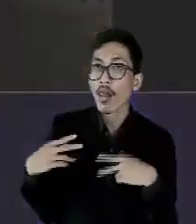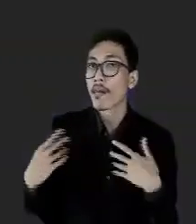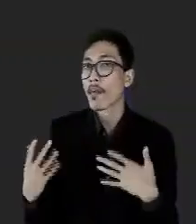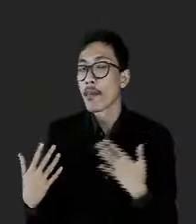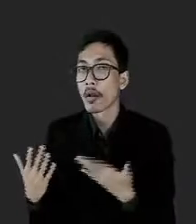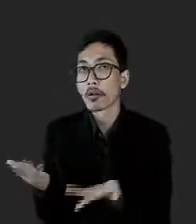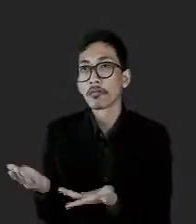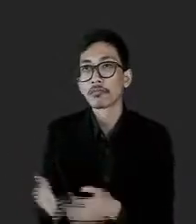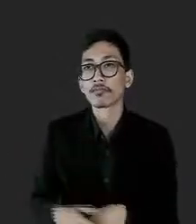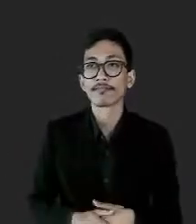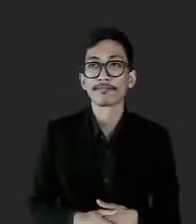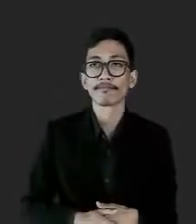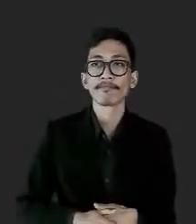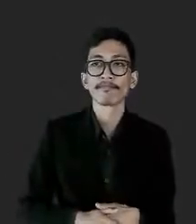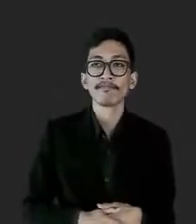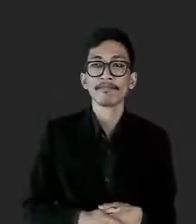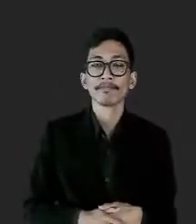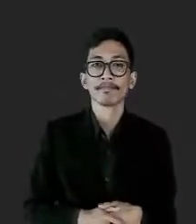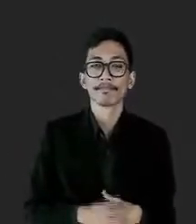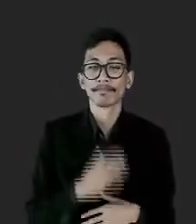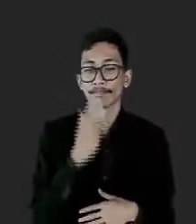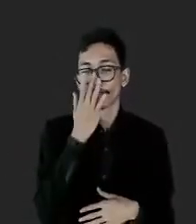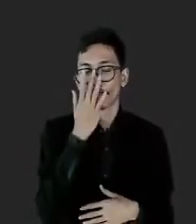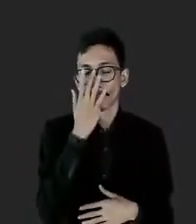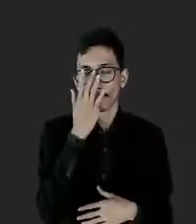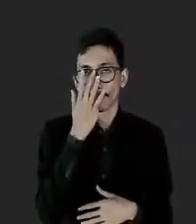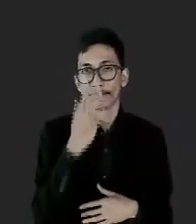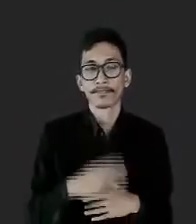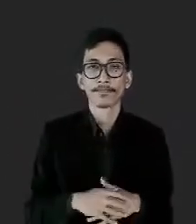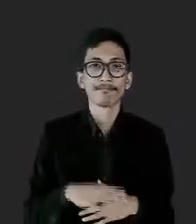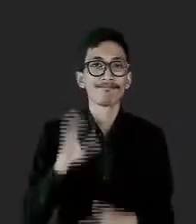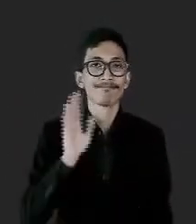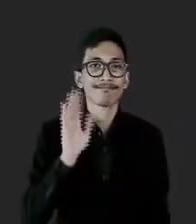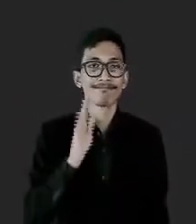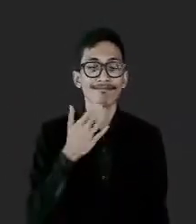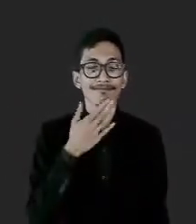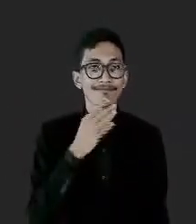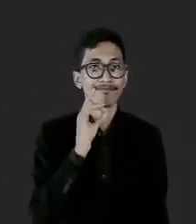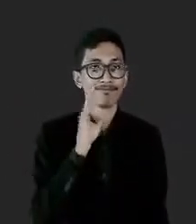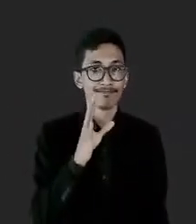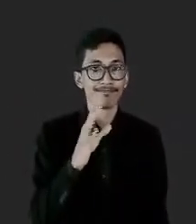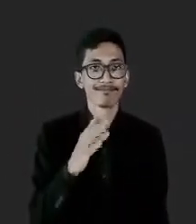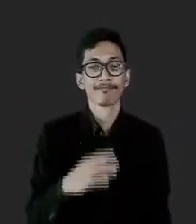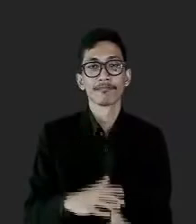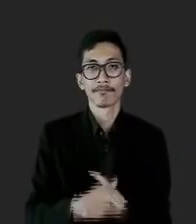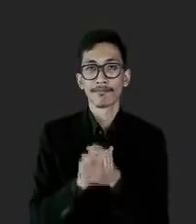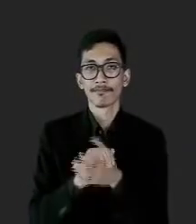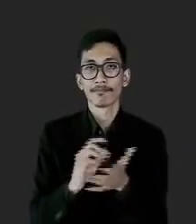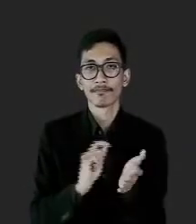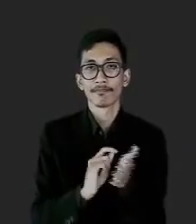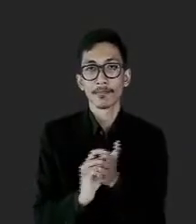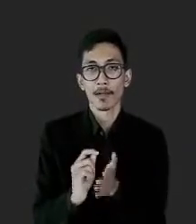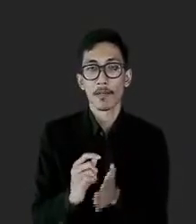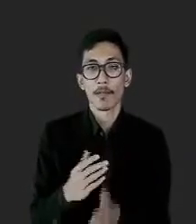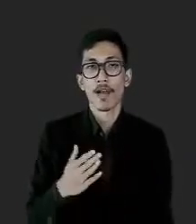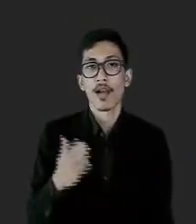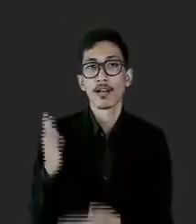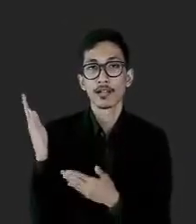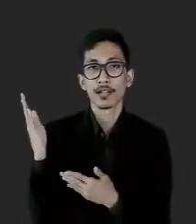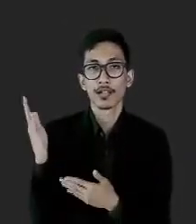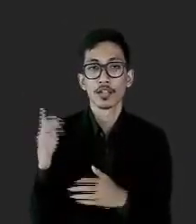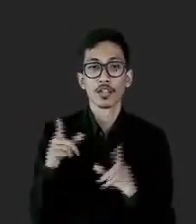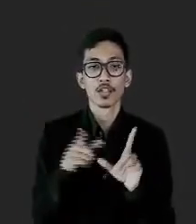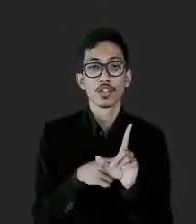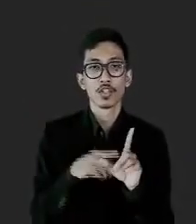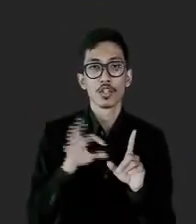diperlihatkan. Baik, selamat siang Pak Troy, Ibu Bapak sekalian yang terhormat. Perkenalkan saya dengan Yohana